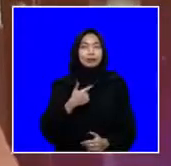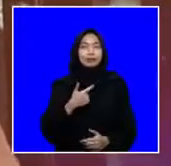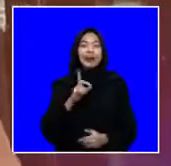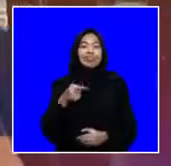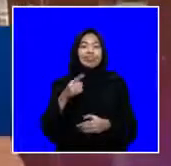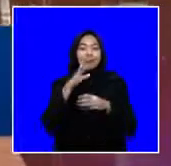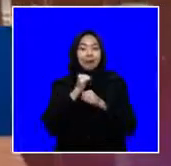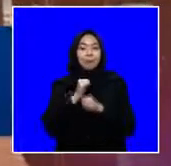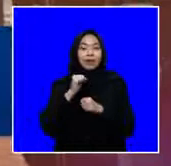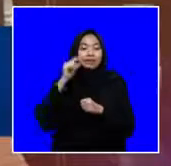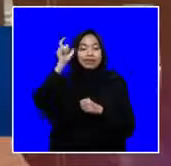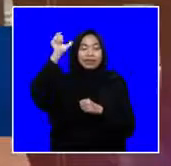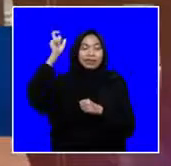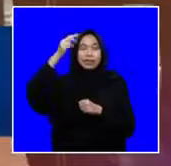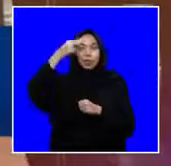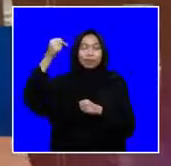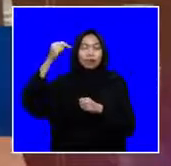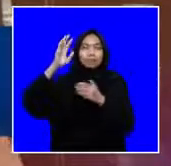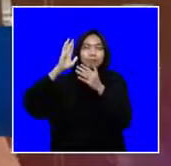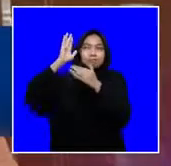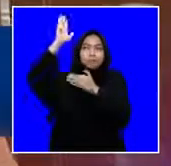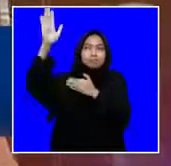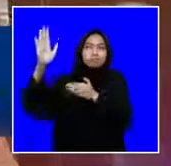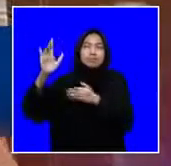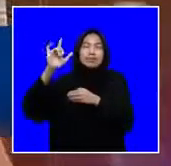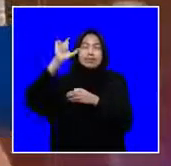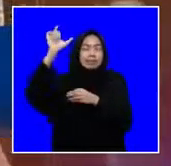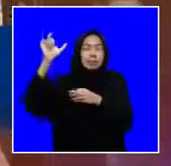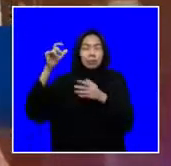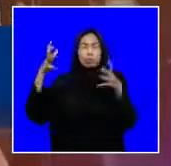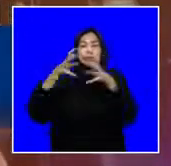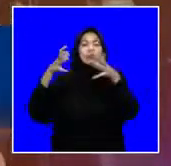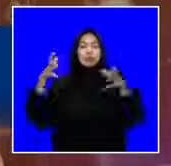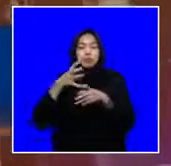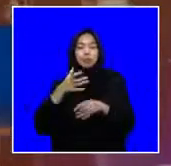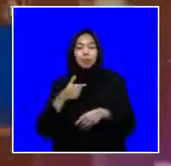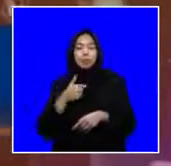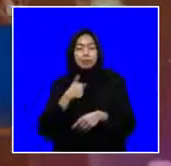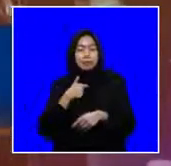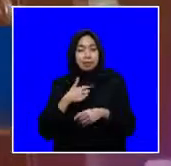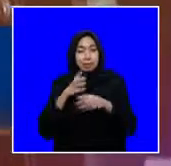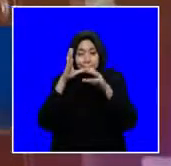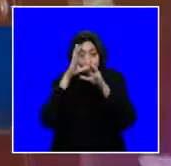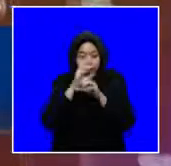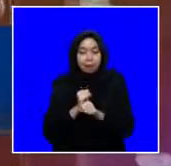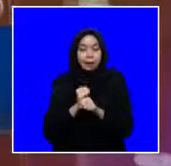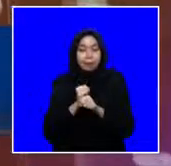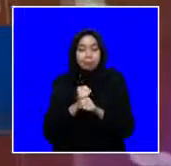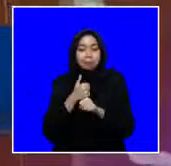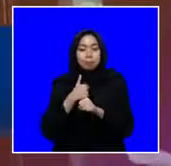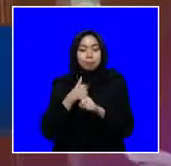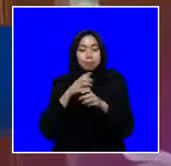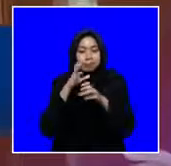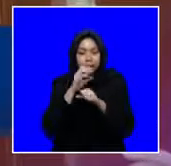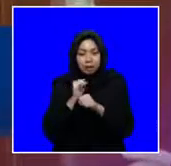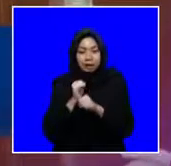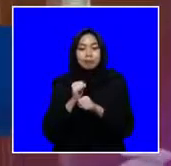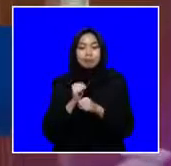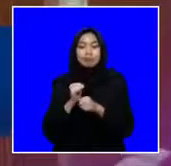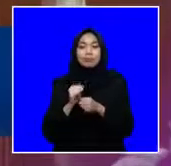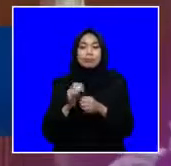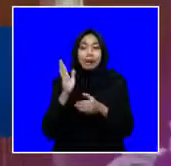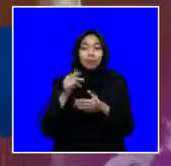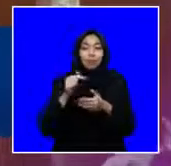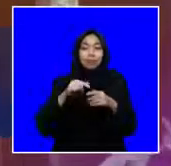terhadap pendidikan di Indonesia. Saya berharap dengan mendapatkan pendidikan di salah satu universitas terbaik di